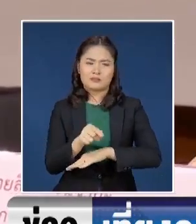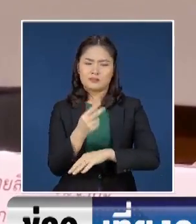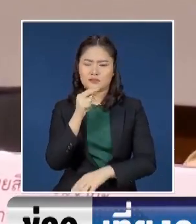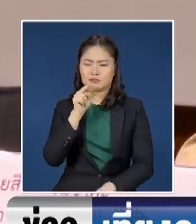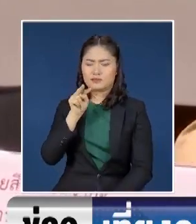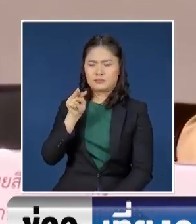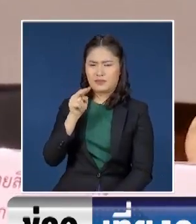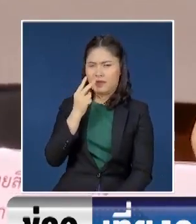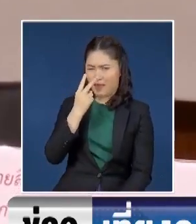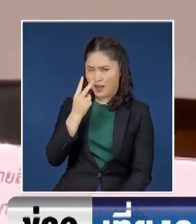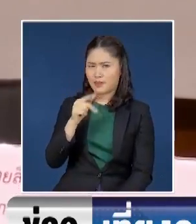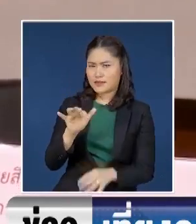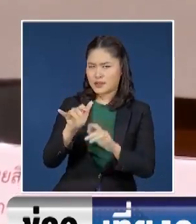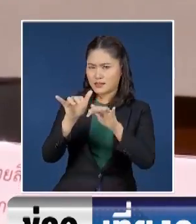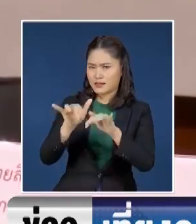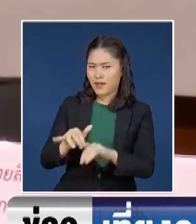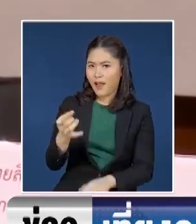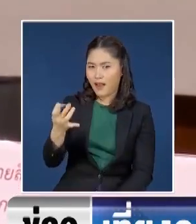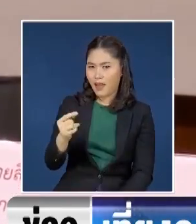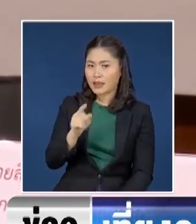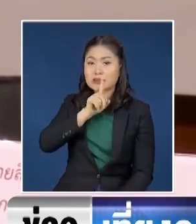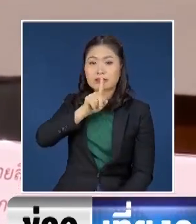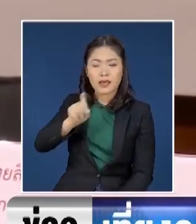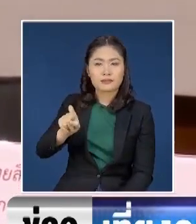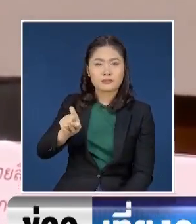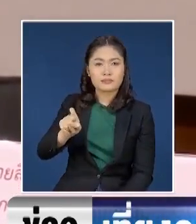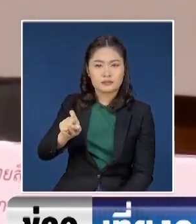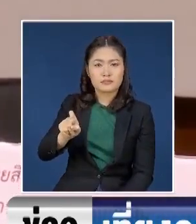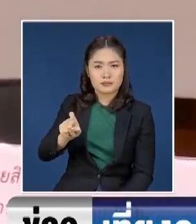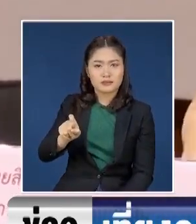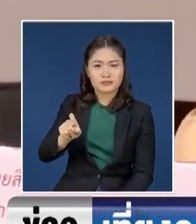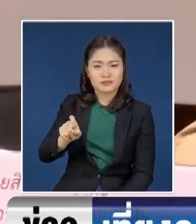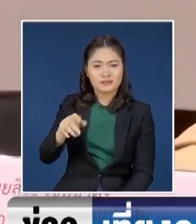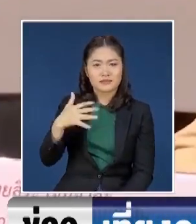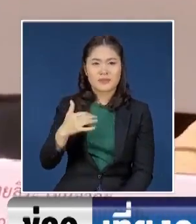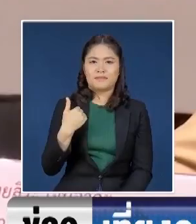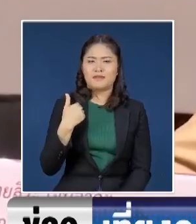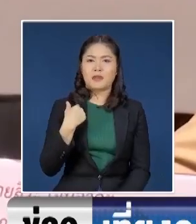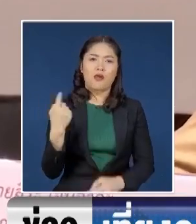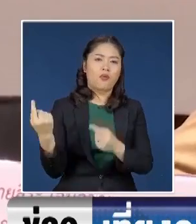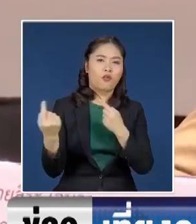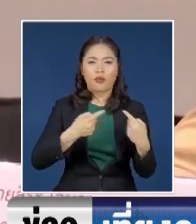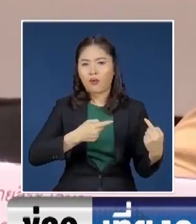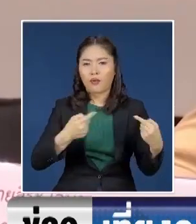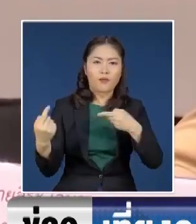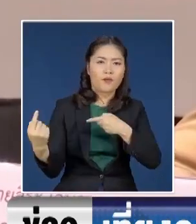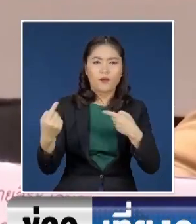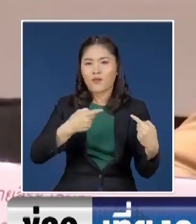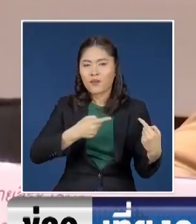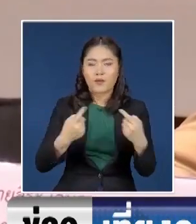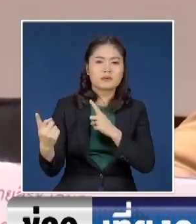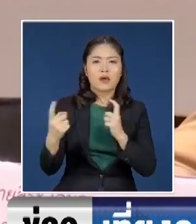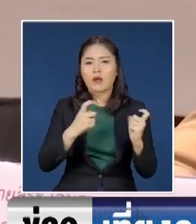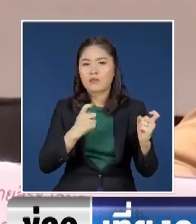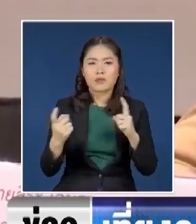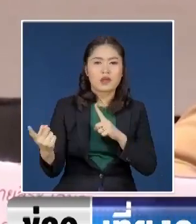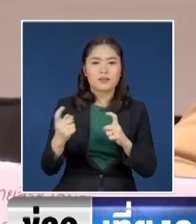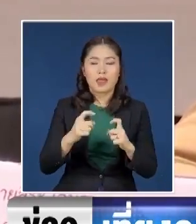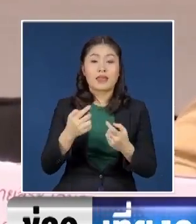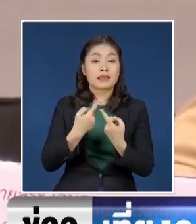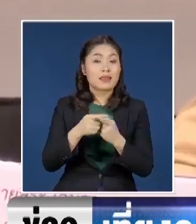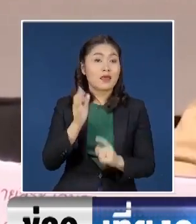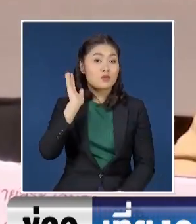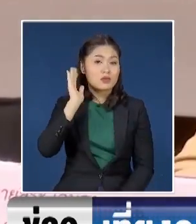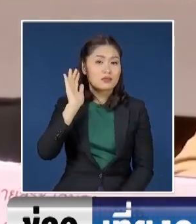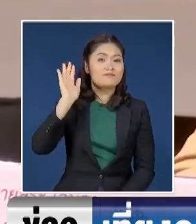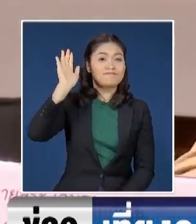คุณปรินากำลังพิมพ์ข้อความอะไรอยู่ก็เลยถามขึ้นมาแล้วก็มีการเถียงกันไปเมื่อสักครู่แต่ทางคุณศิระเจนจาคะตั้